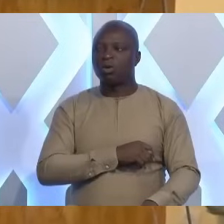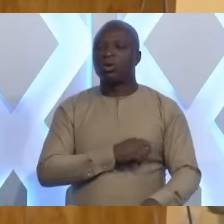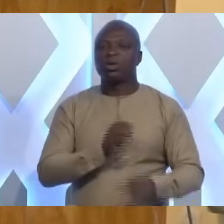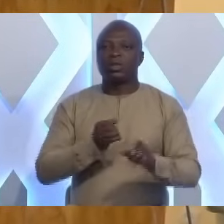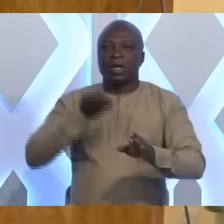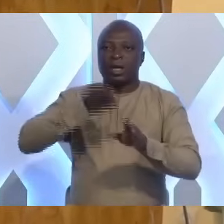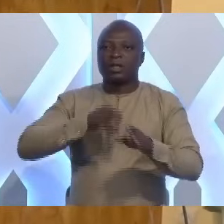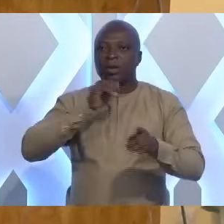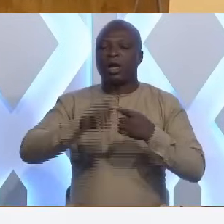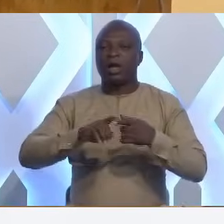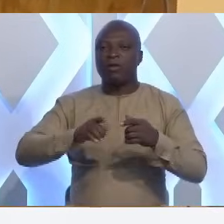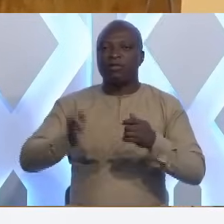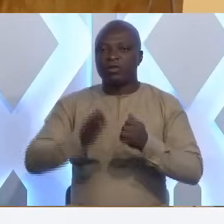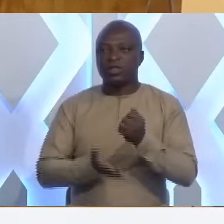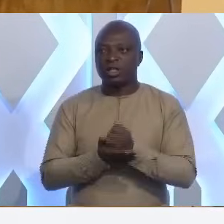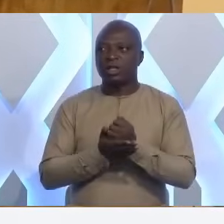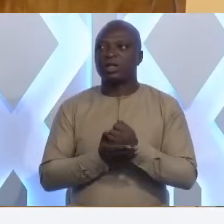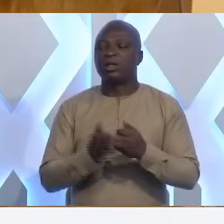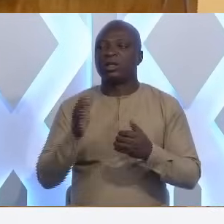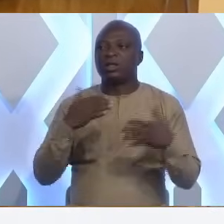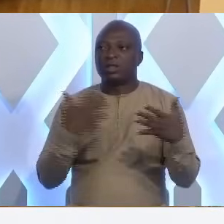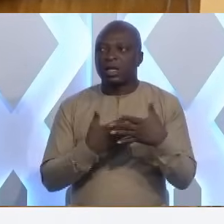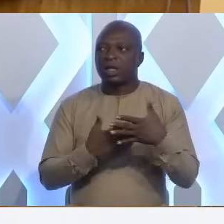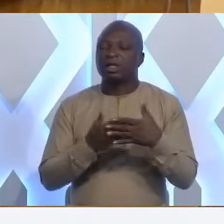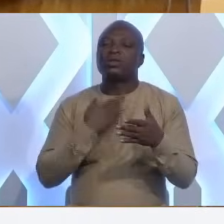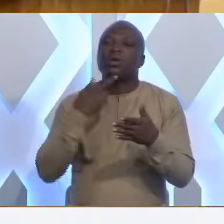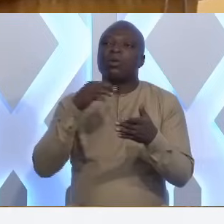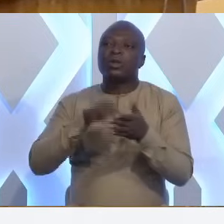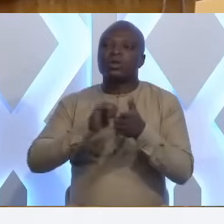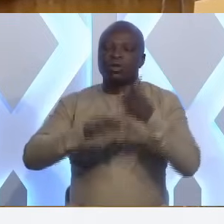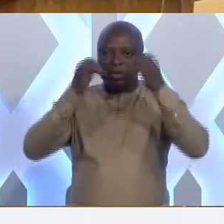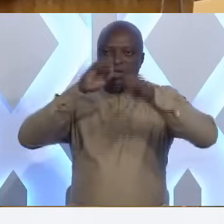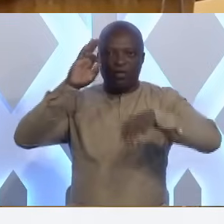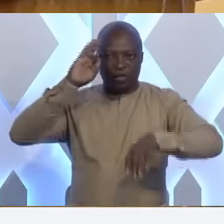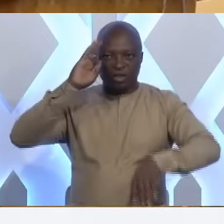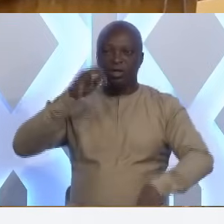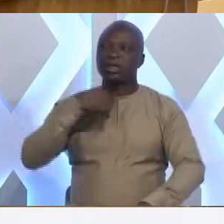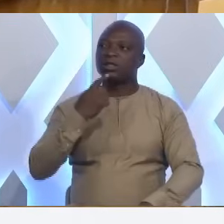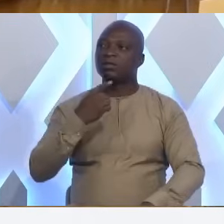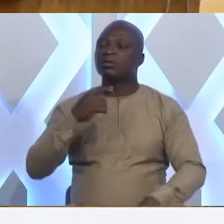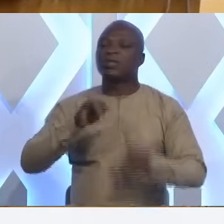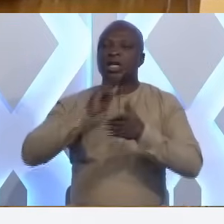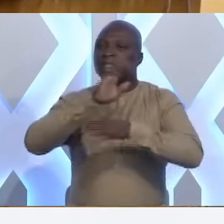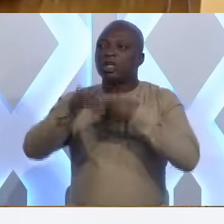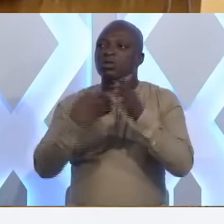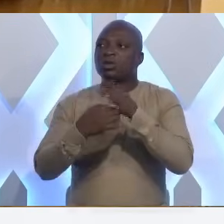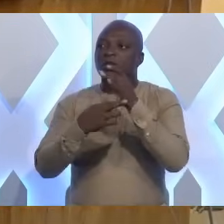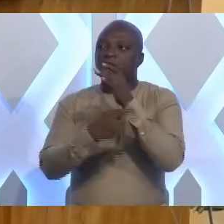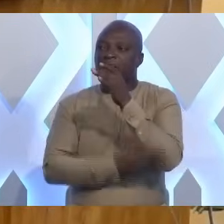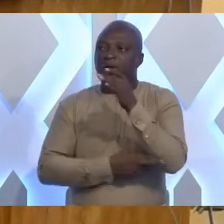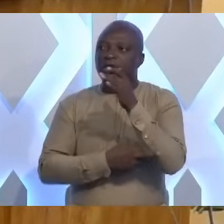aider, sa crainte, et je répète ce que le président Faure Gnassingbé a dit, c'est toute la région qui va